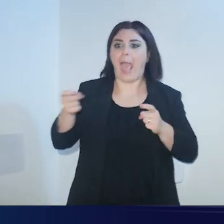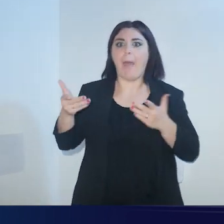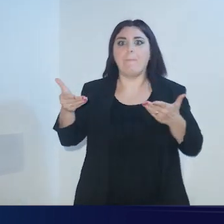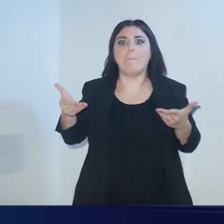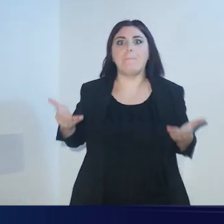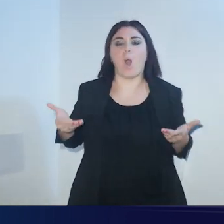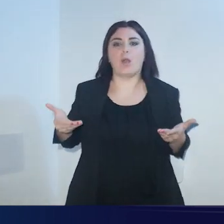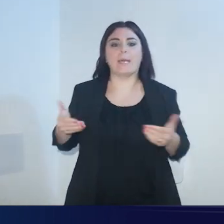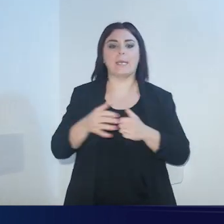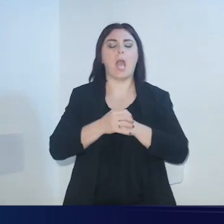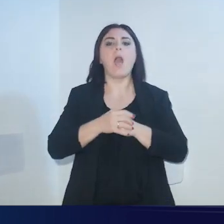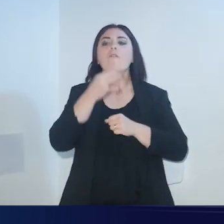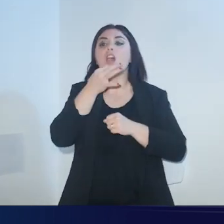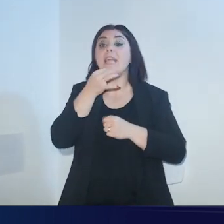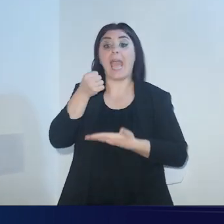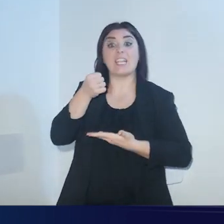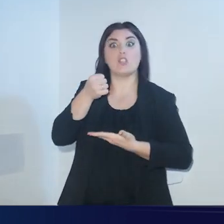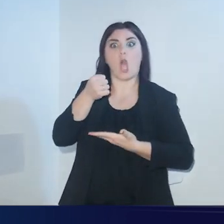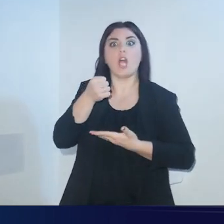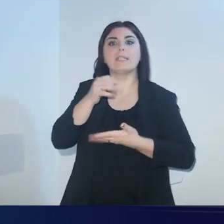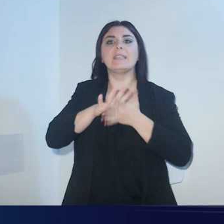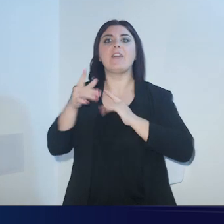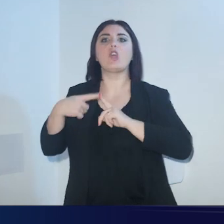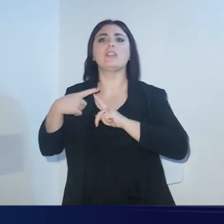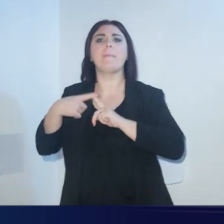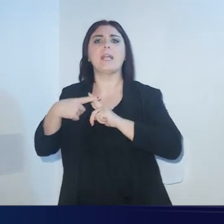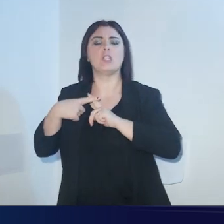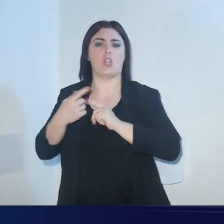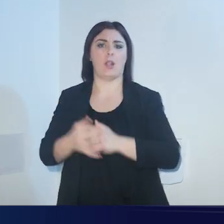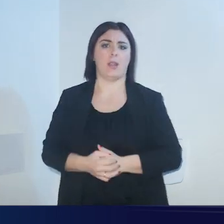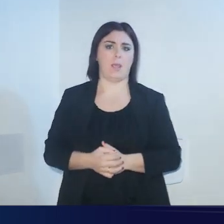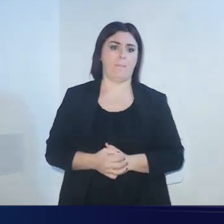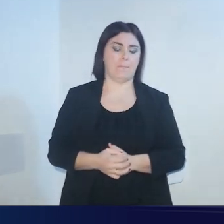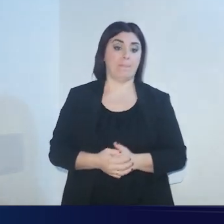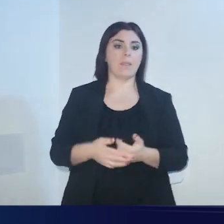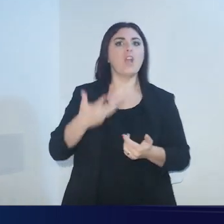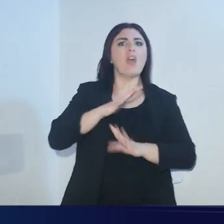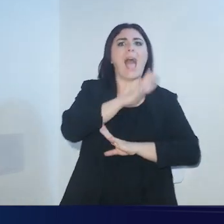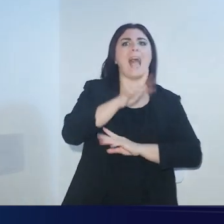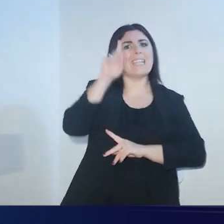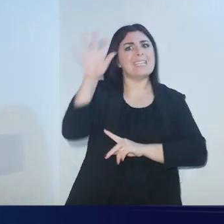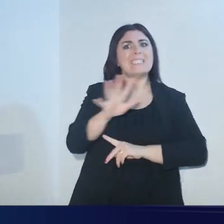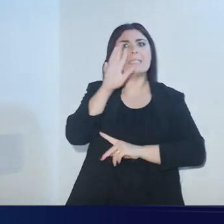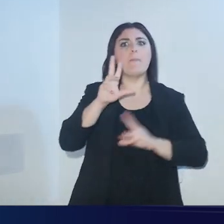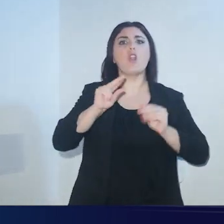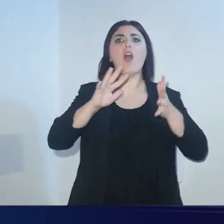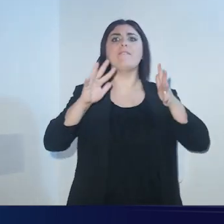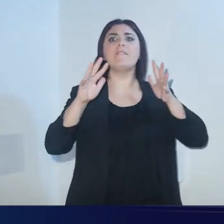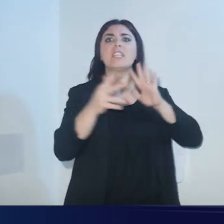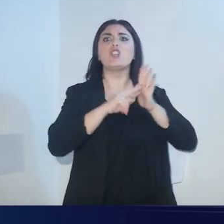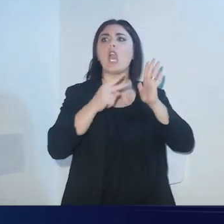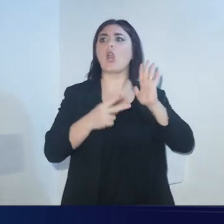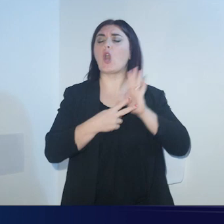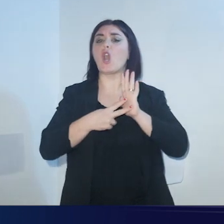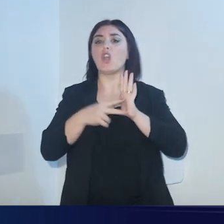quindi ottimizzazione delle risorse. Ci sono ancora altri esempi di innovazione tecnologica del settore del